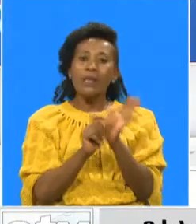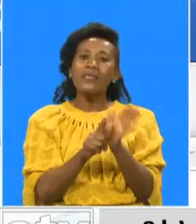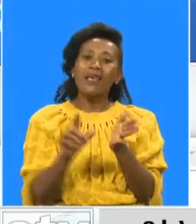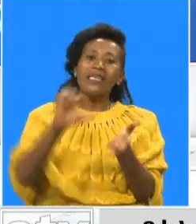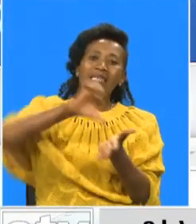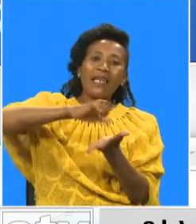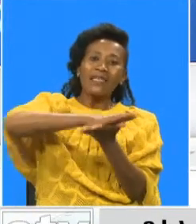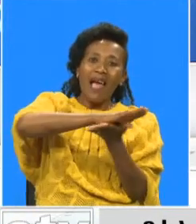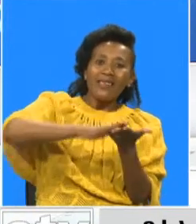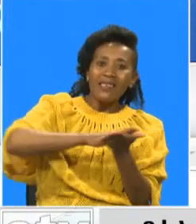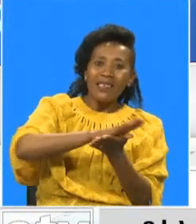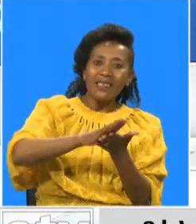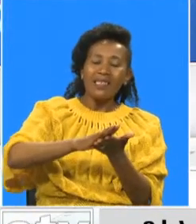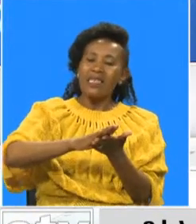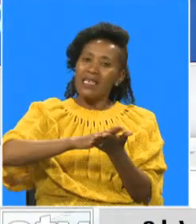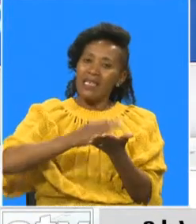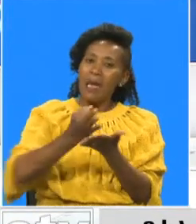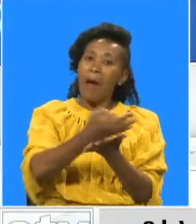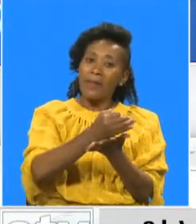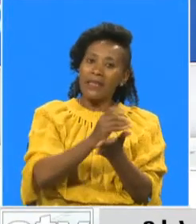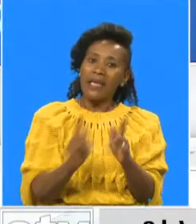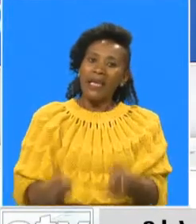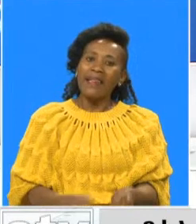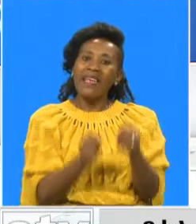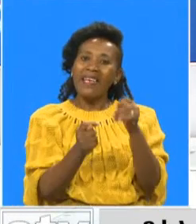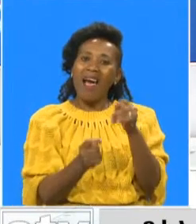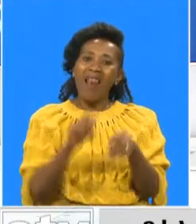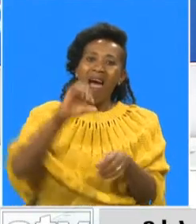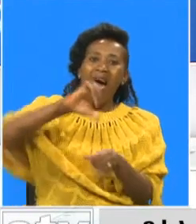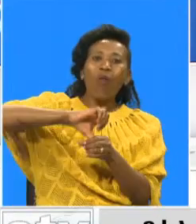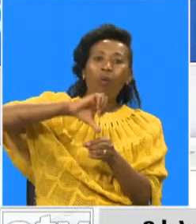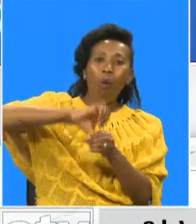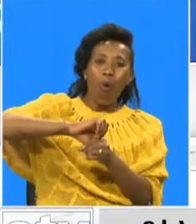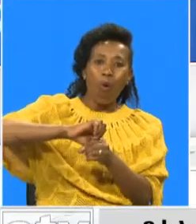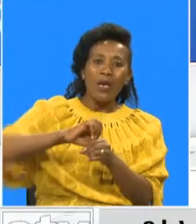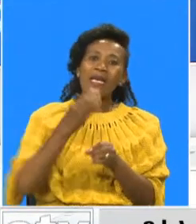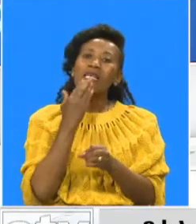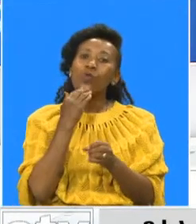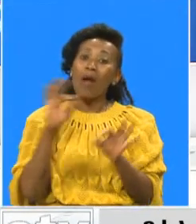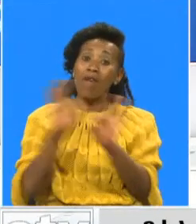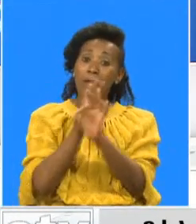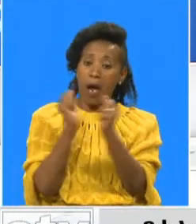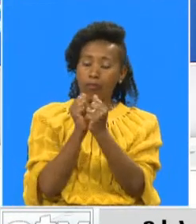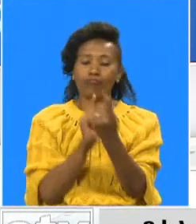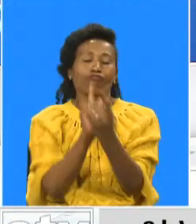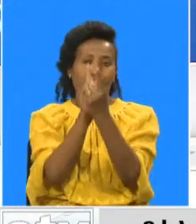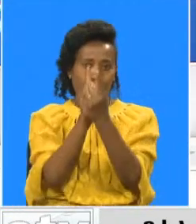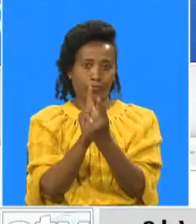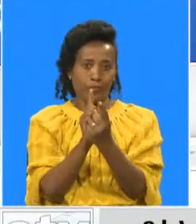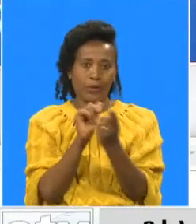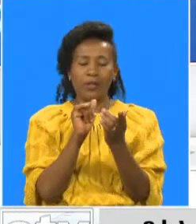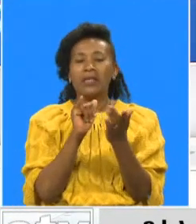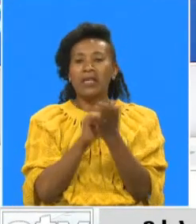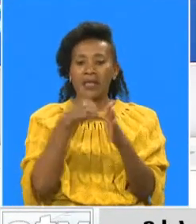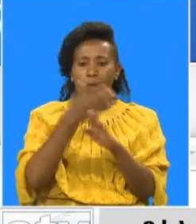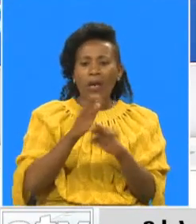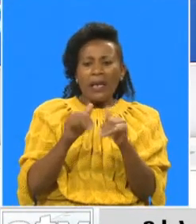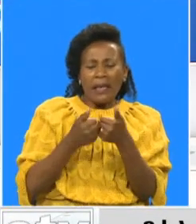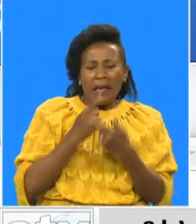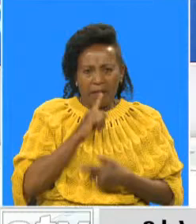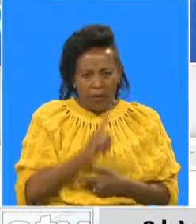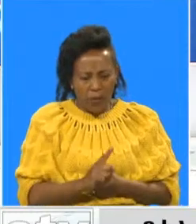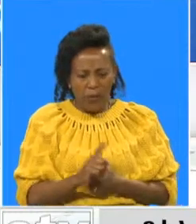ሳኒታይዘር ለማምረት የቴክኒካል አልኮል የምንለው ከስኳር ኮርፖሬሽን ጋር ግንኙነት ተፈጠረ። እንዴት አድርገን